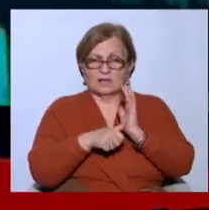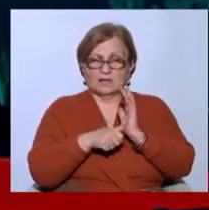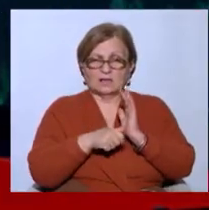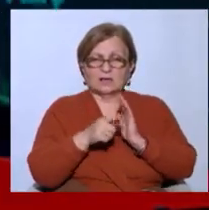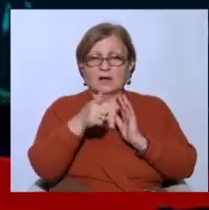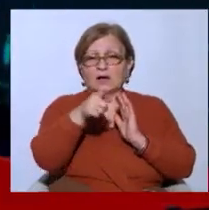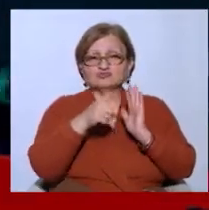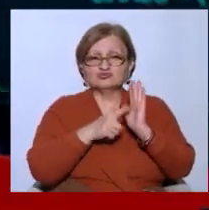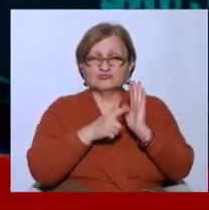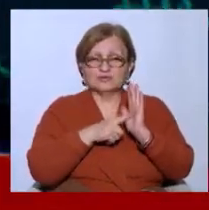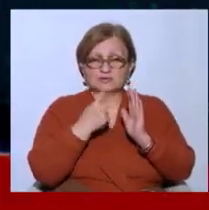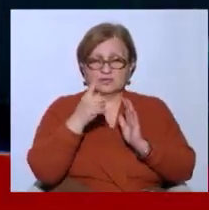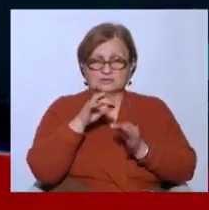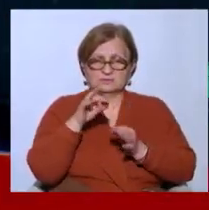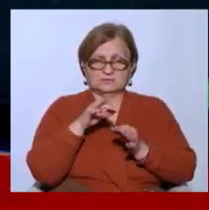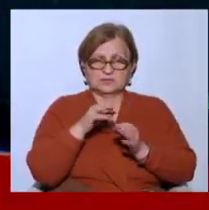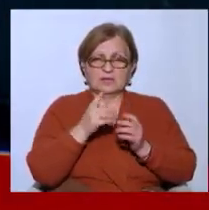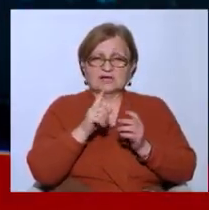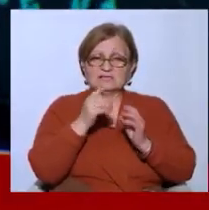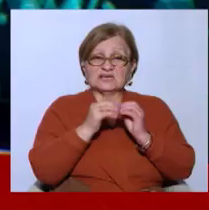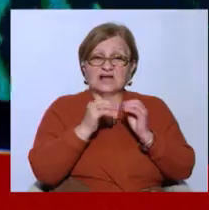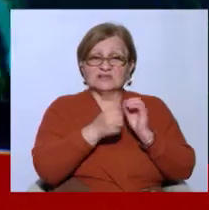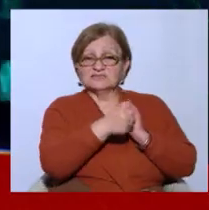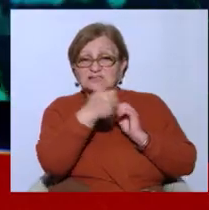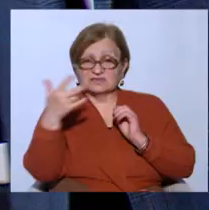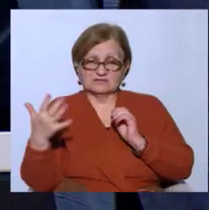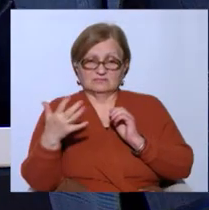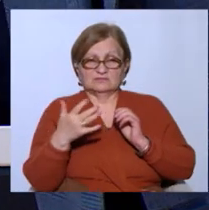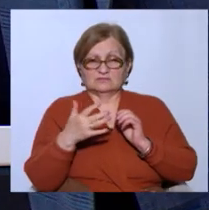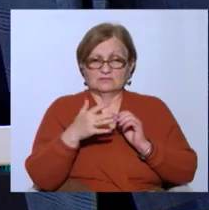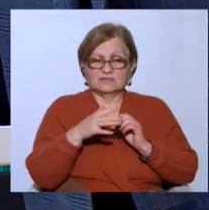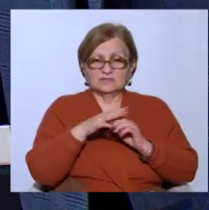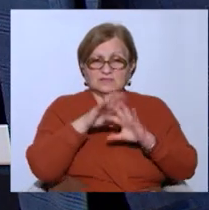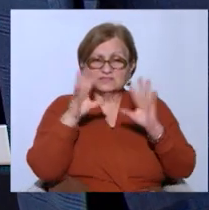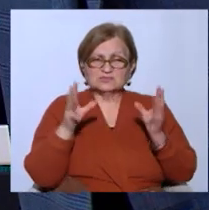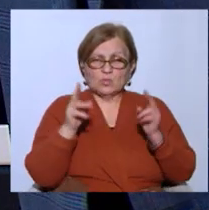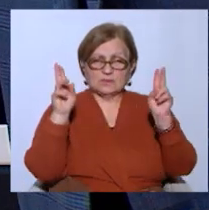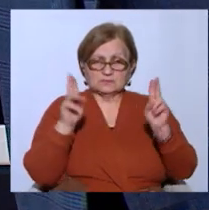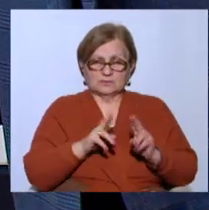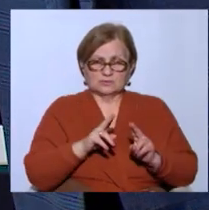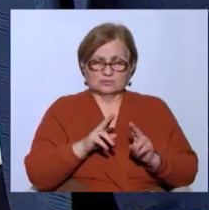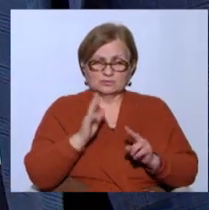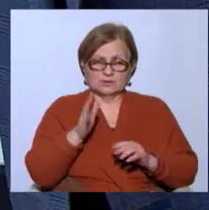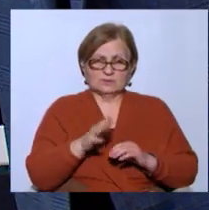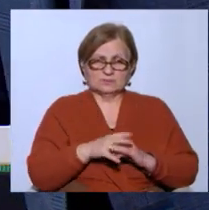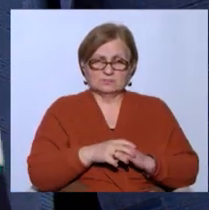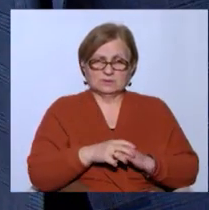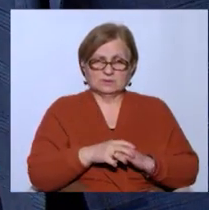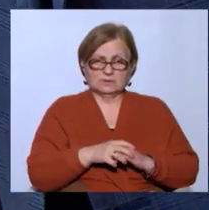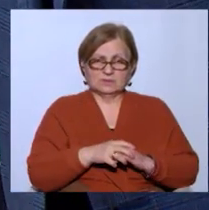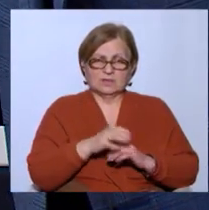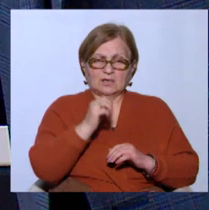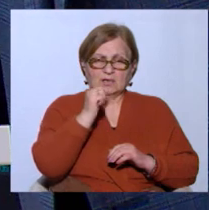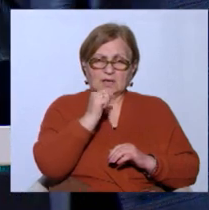იქნება 7. შესაბამისად, რადგან 10-დან ვიწყებთ ათვლას, ზოგადი ფორმულა იქნება შემდეგნაირი.